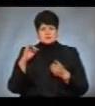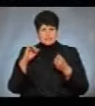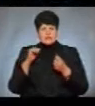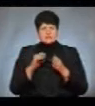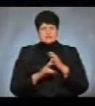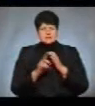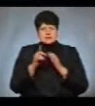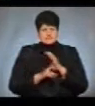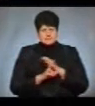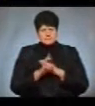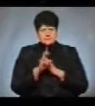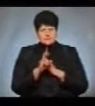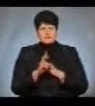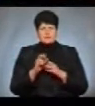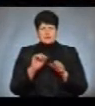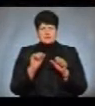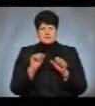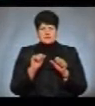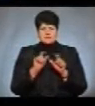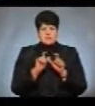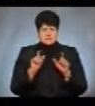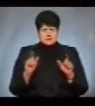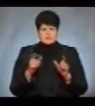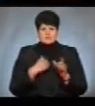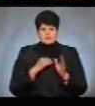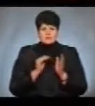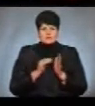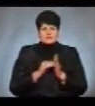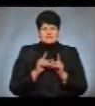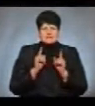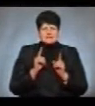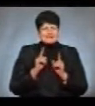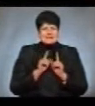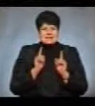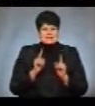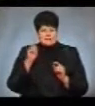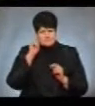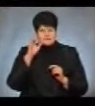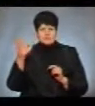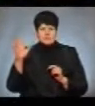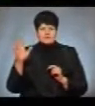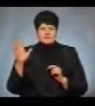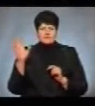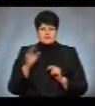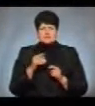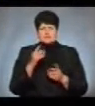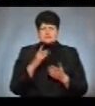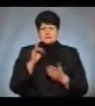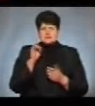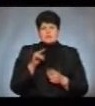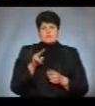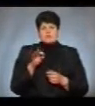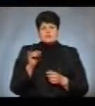мали на меті нанести на цю карту не тільки найбільш відомі пам'ятки, ну, усіх на слуху, звичайно, Почаївська